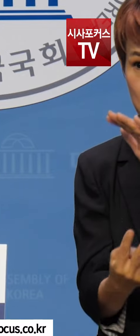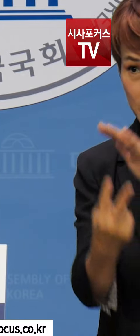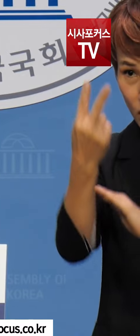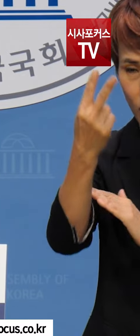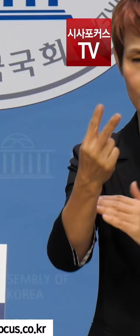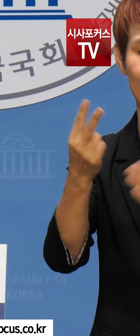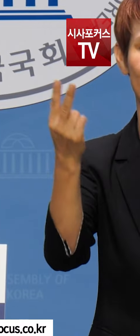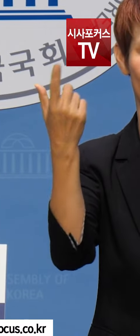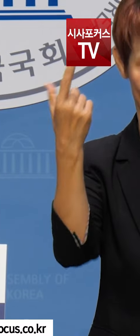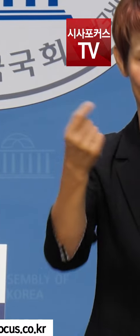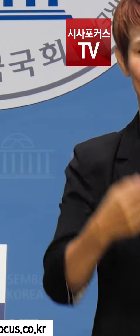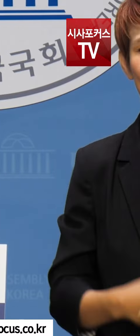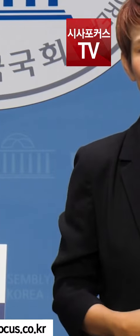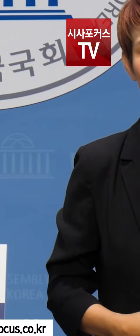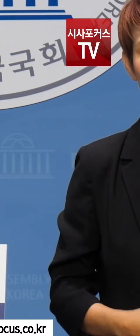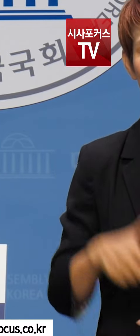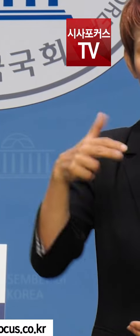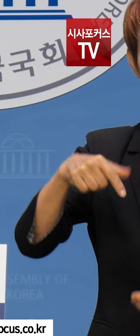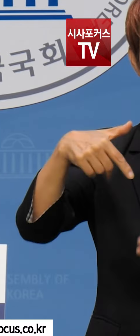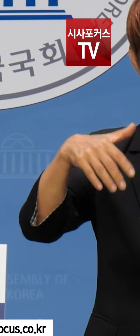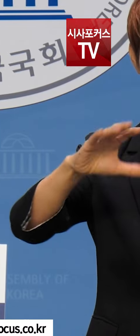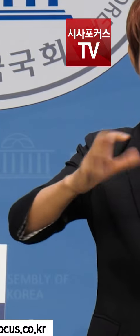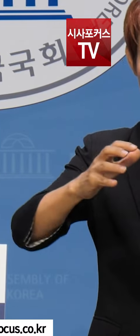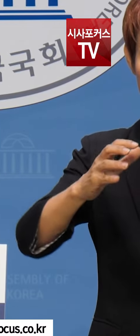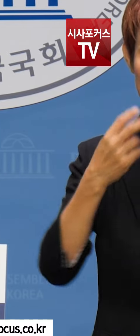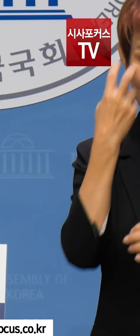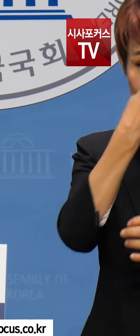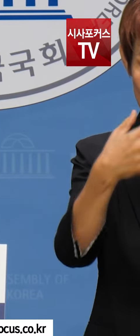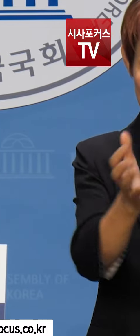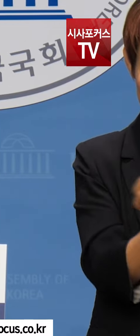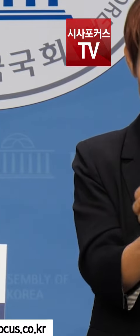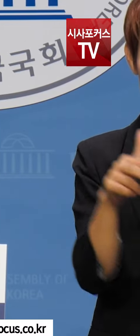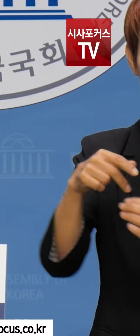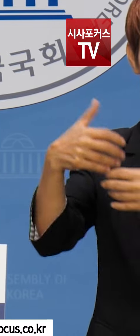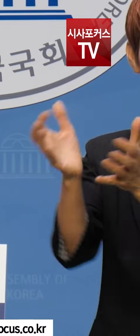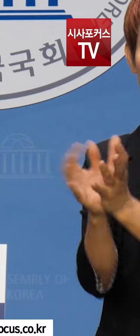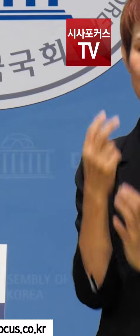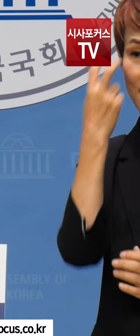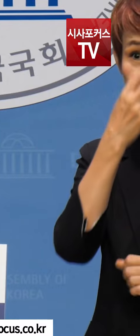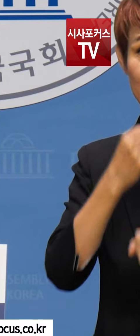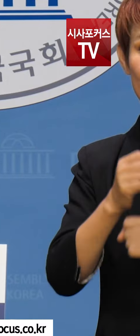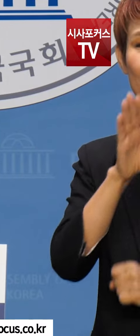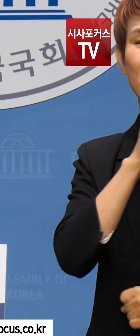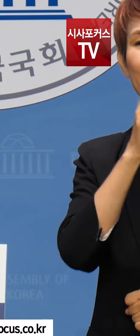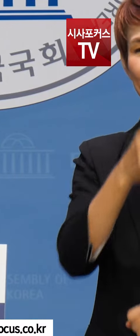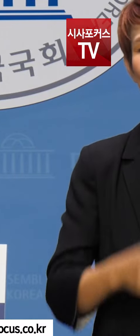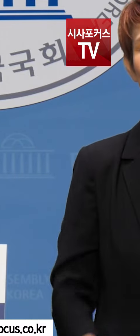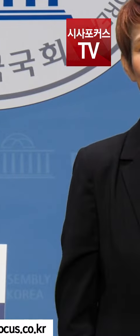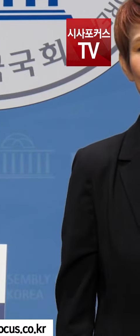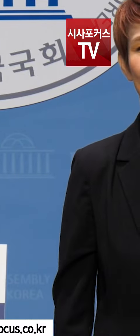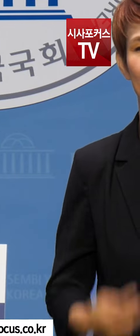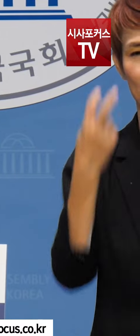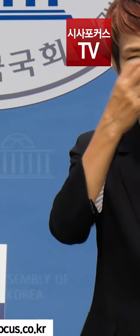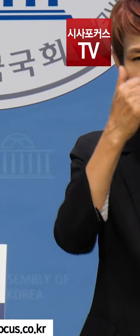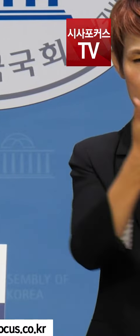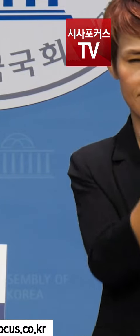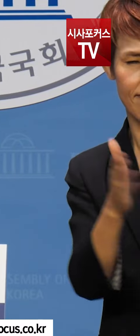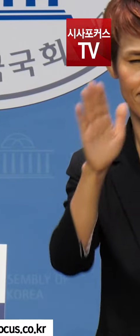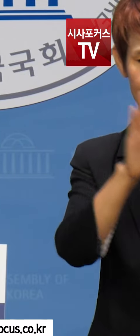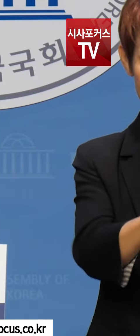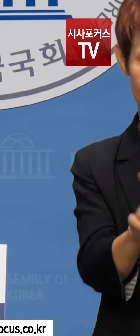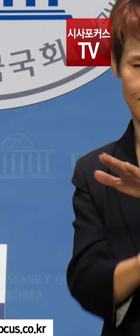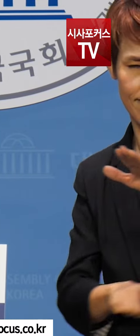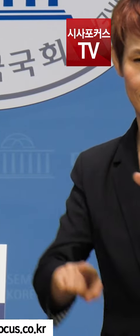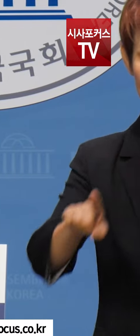일치합니다. 조국을 지키는 일이 조국혁신당을 지키는 일입니다. 검찰개혁의